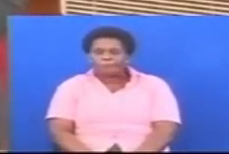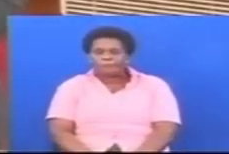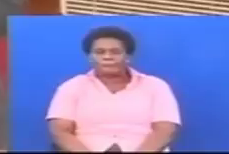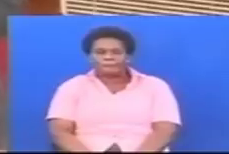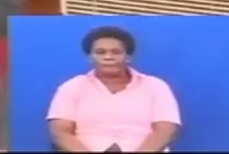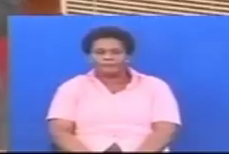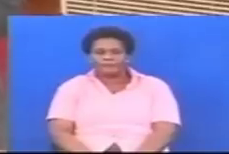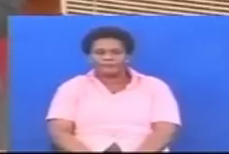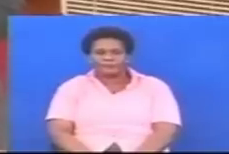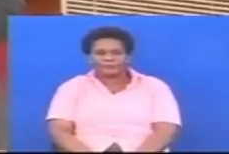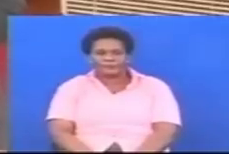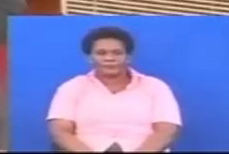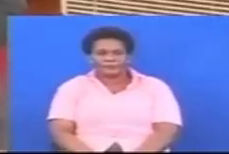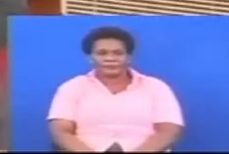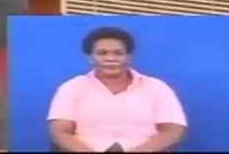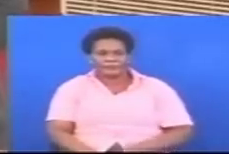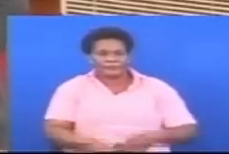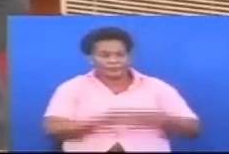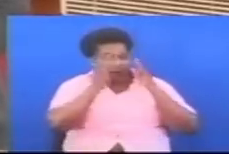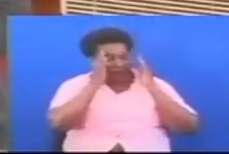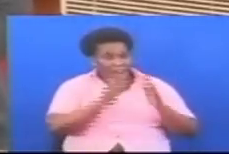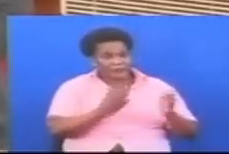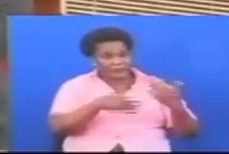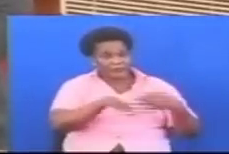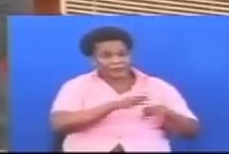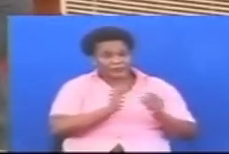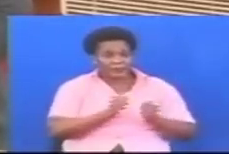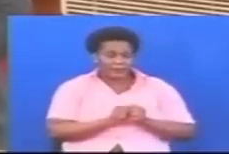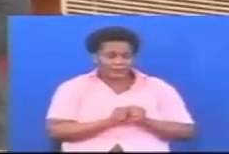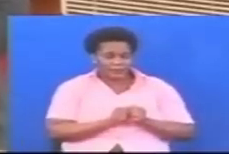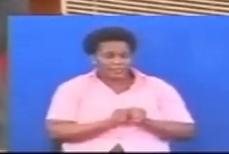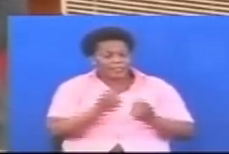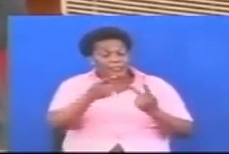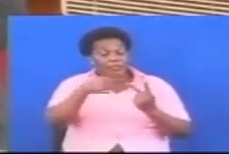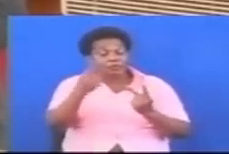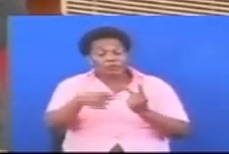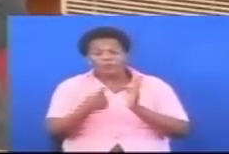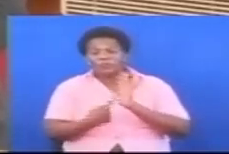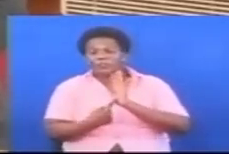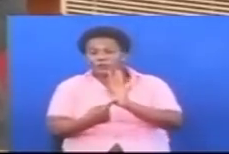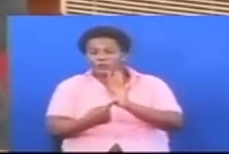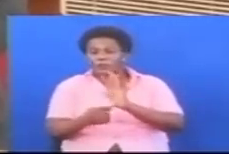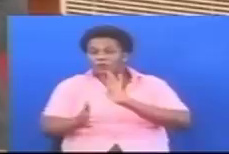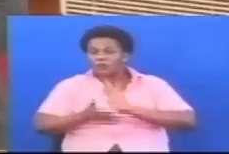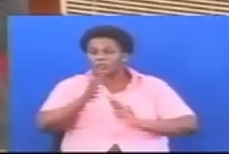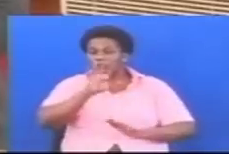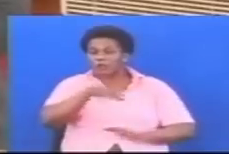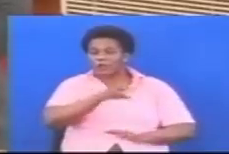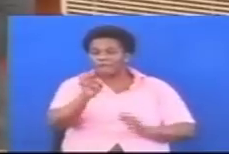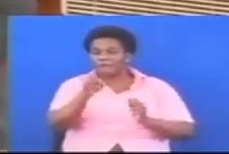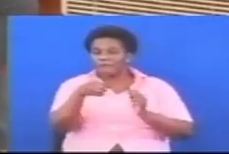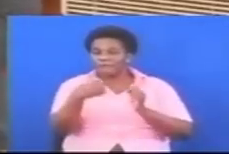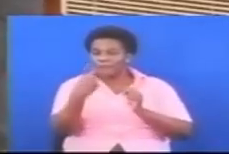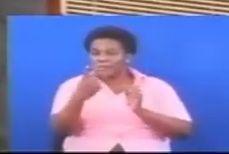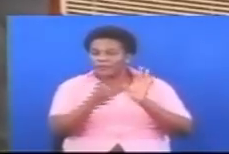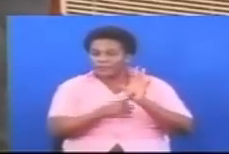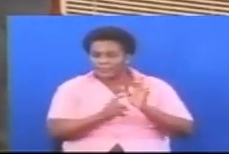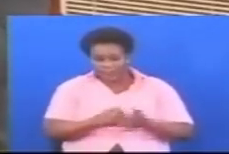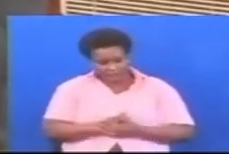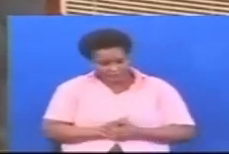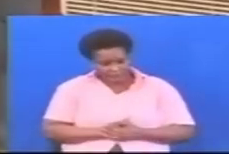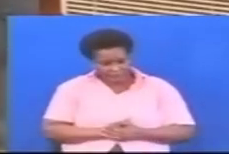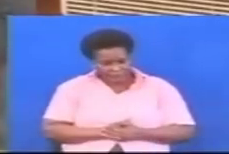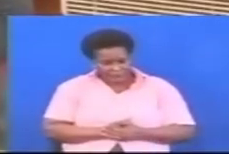Mheshimiwa Mwenyekiti, takwimu zinaonyesha kuwa tangu mwaka 2006 WSDP1 ilipoanza, jumla ya